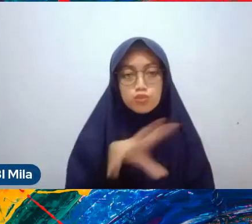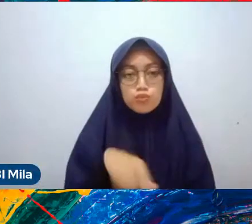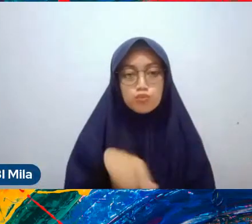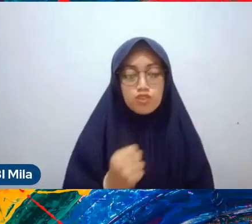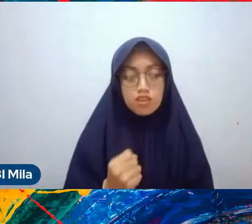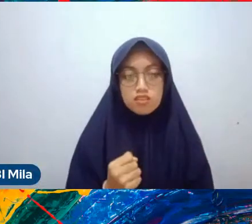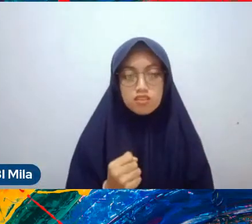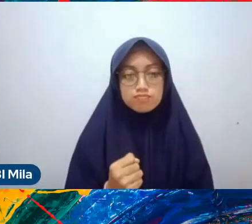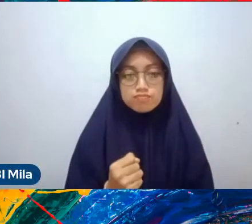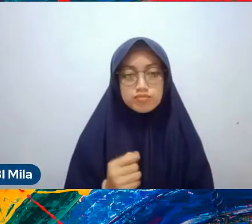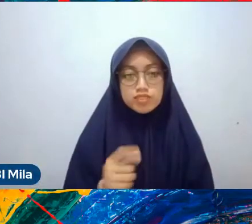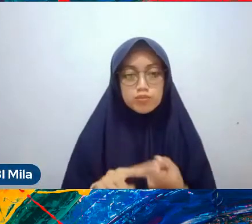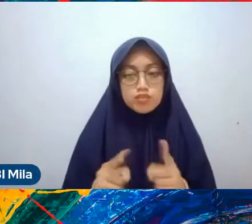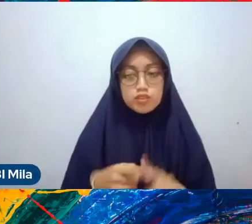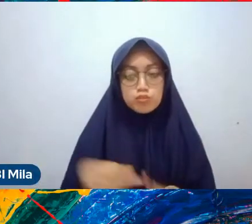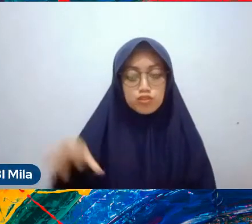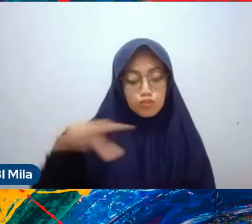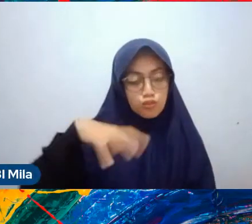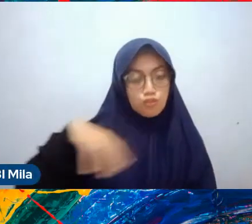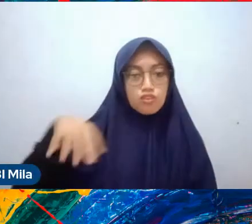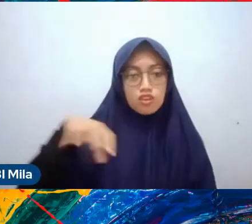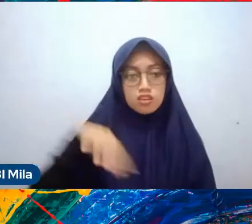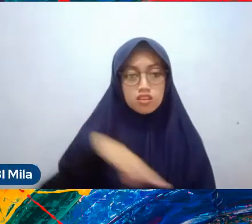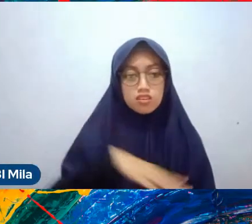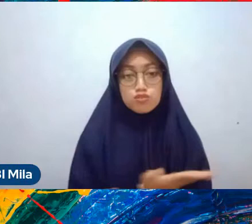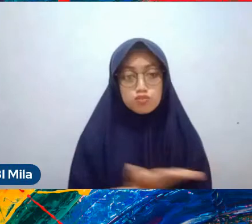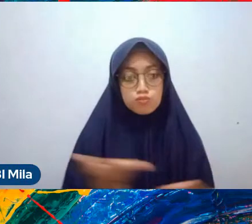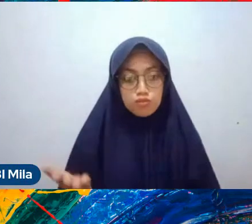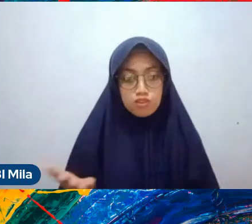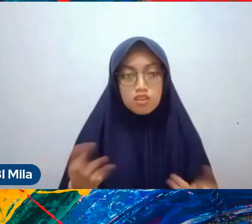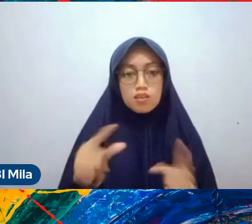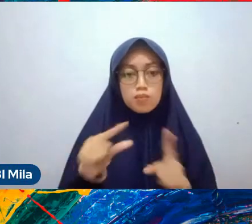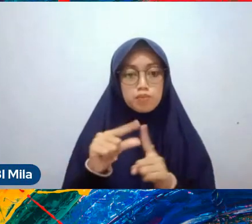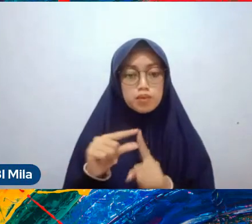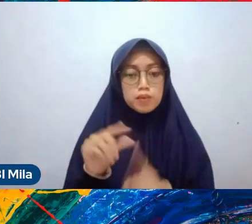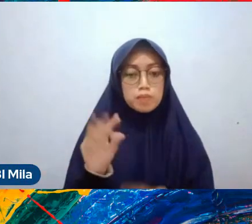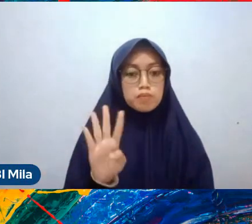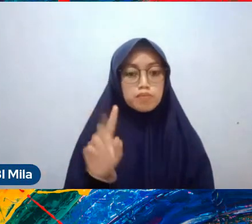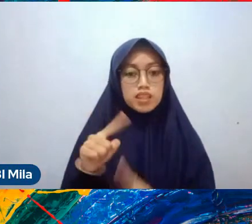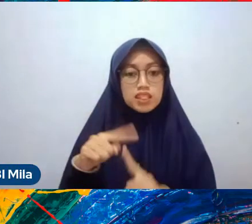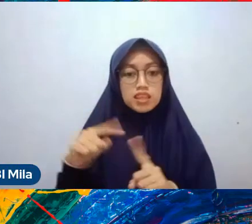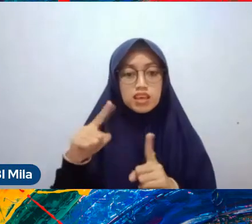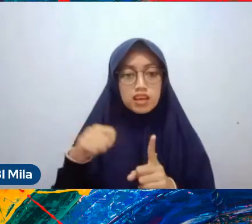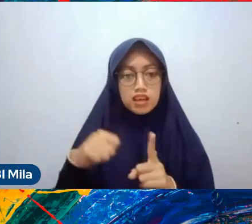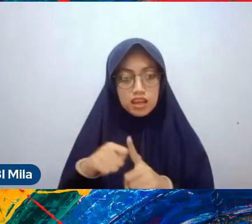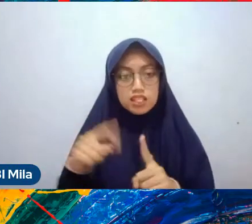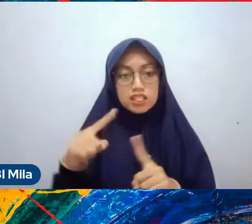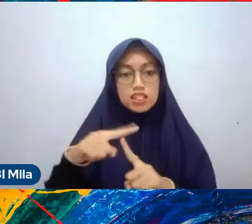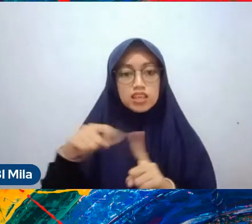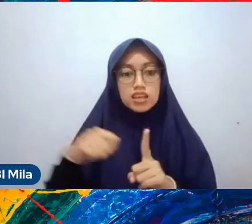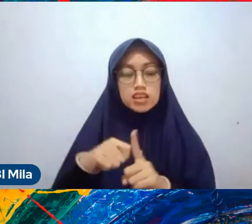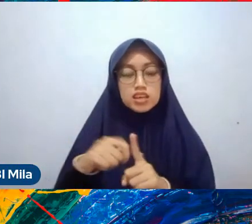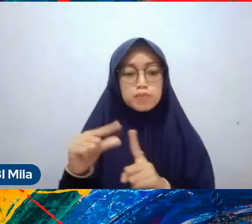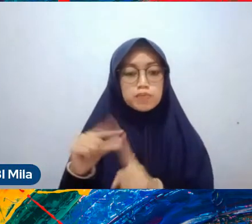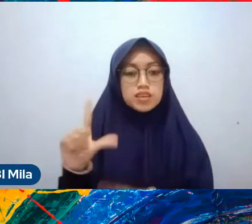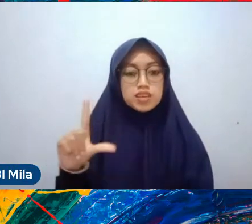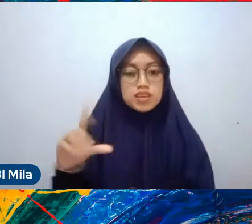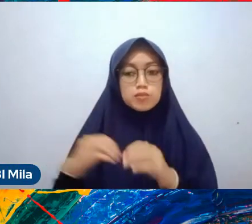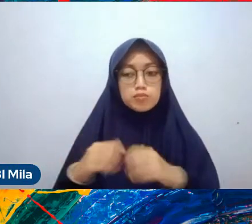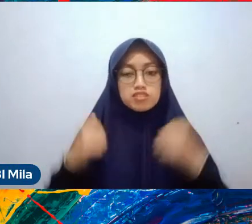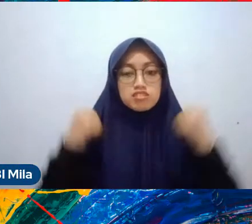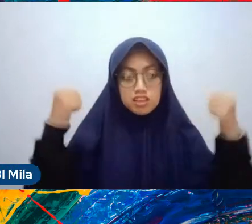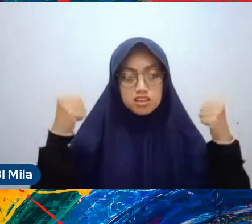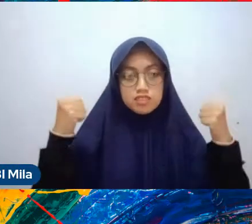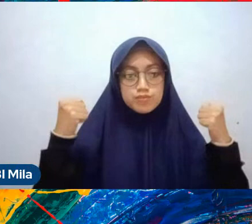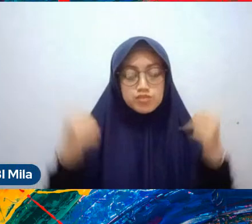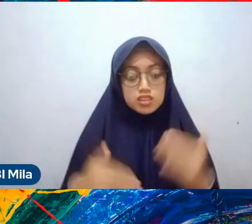biasa dan keluarga besar P4TK, TK dan PLB selalu sehat walafiat sehingga bisa